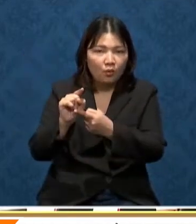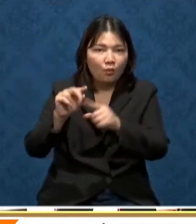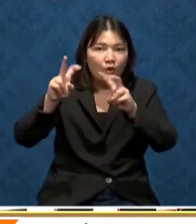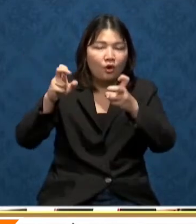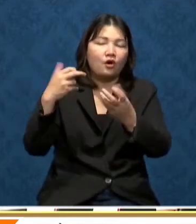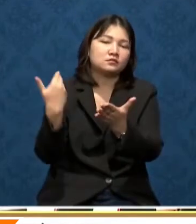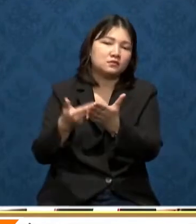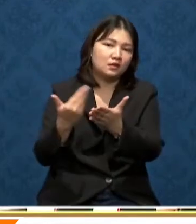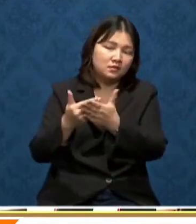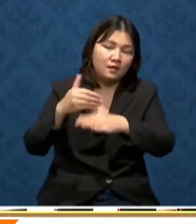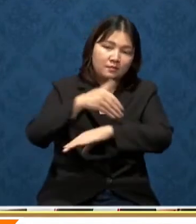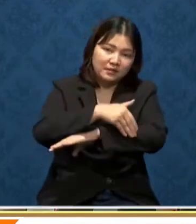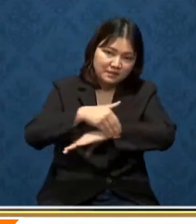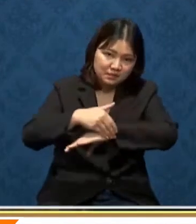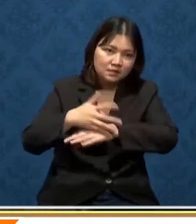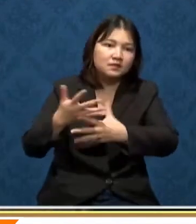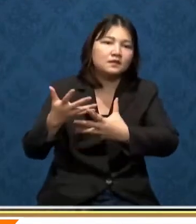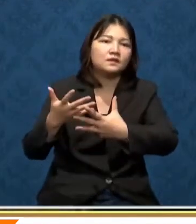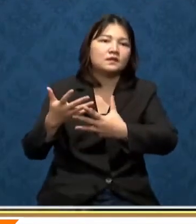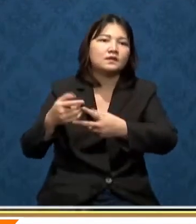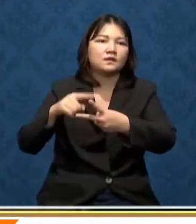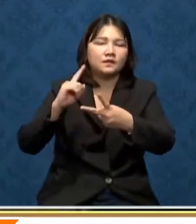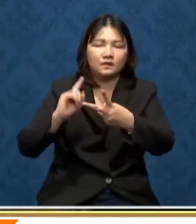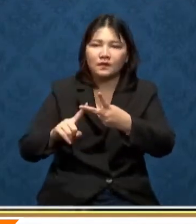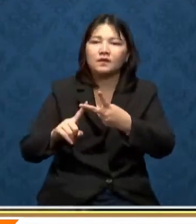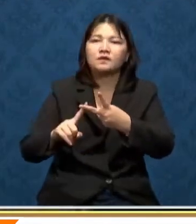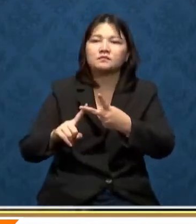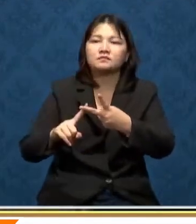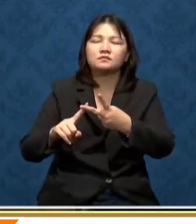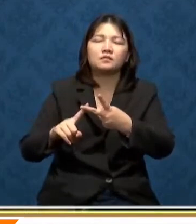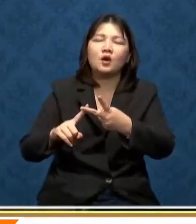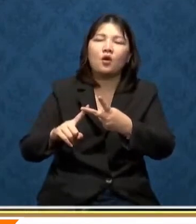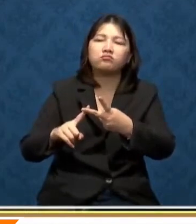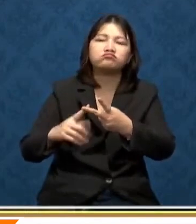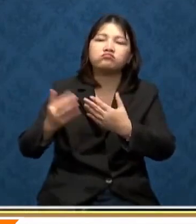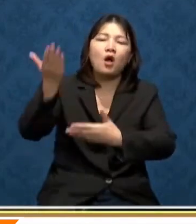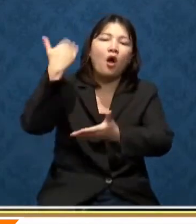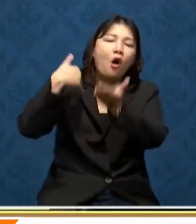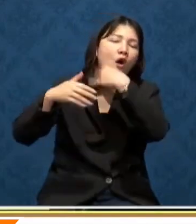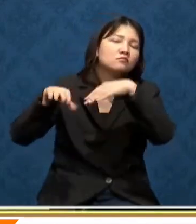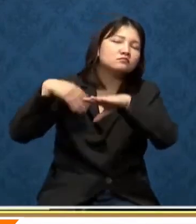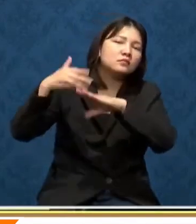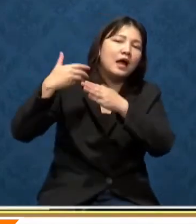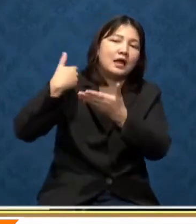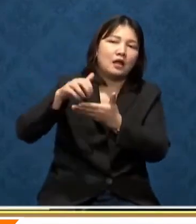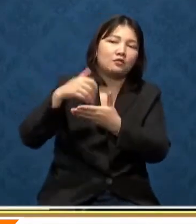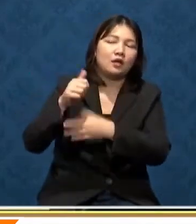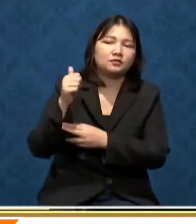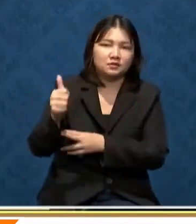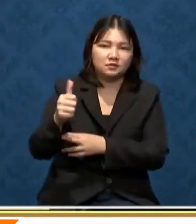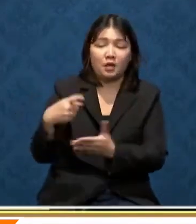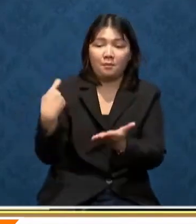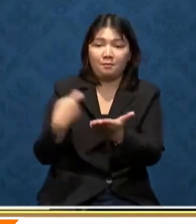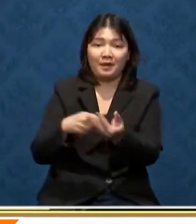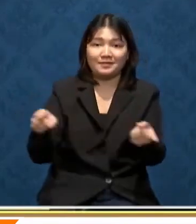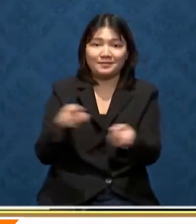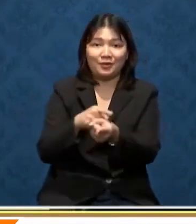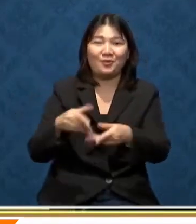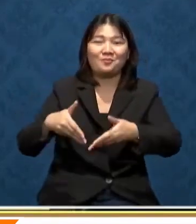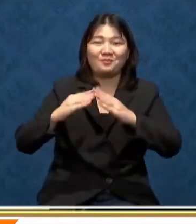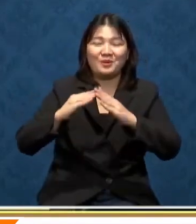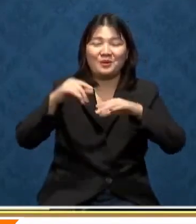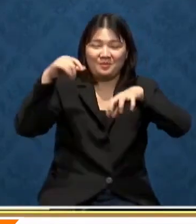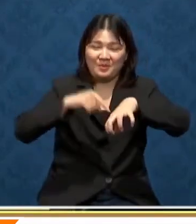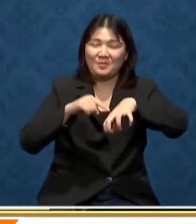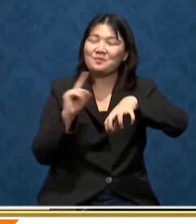ถึงผลลัพธ์ที่ผ่านมากองทุนประกันสังคมจัดตั้งขึ้นเพื่อเป็นหลักประกันความ